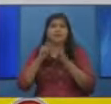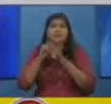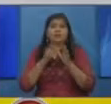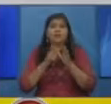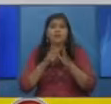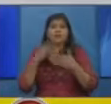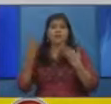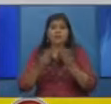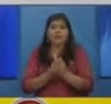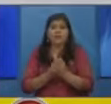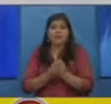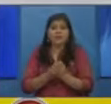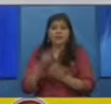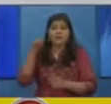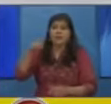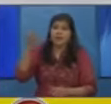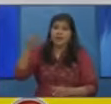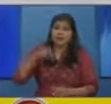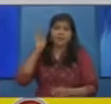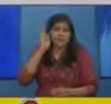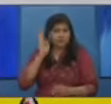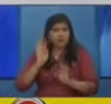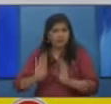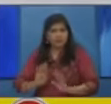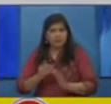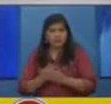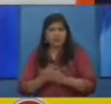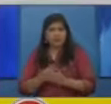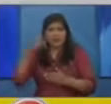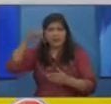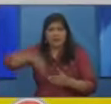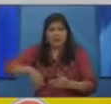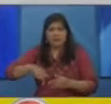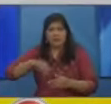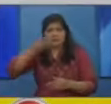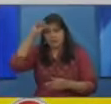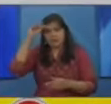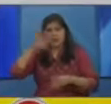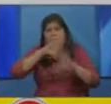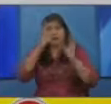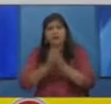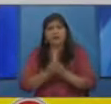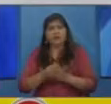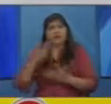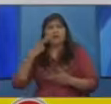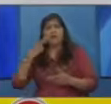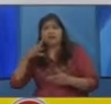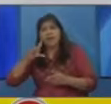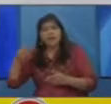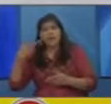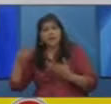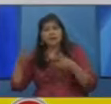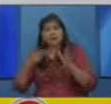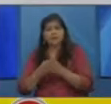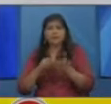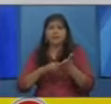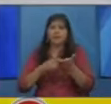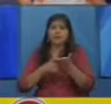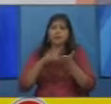के बारे में आप सबने भी सुना। आज हिंदुस्तान की सभी भाषाओं में थिरुकुरल उपलब्ध